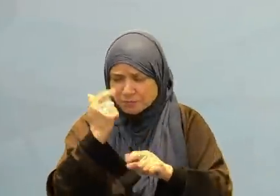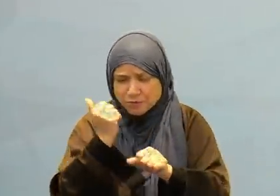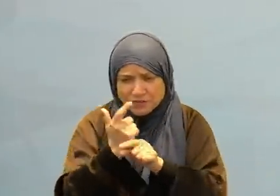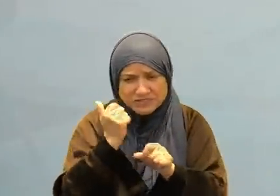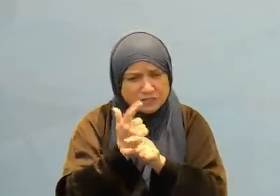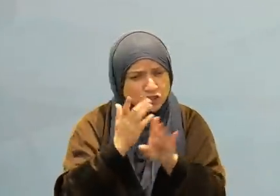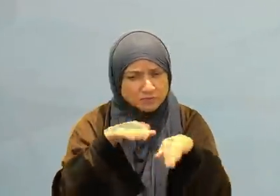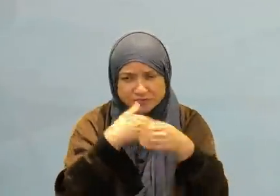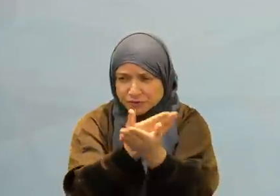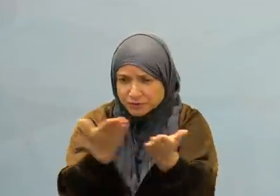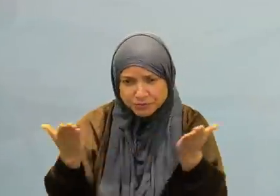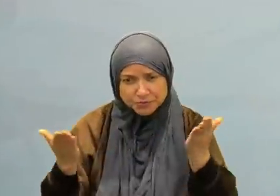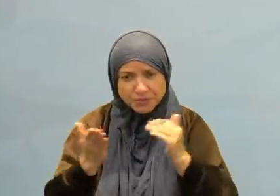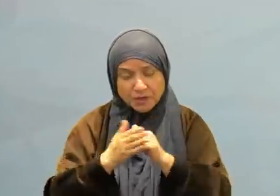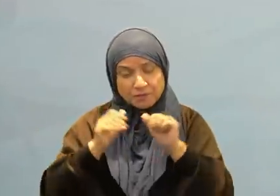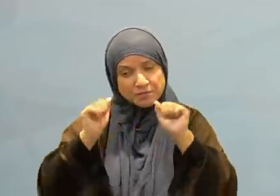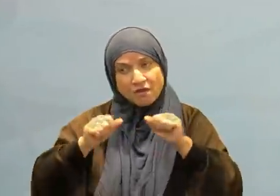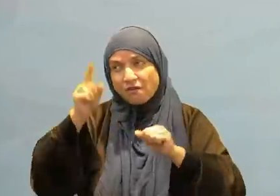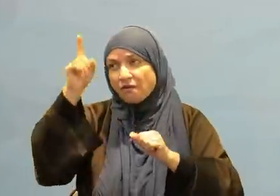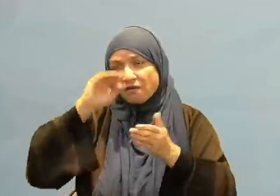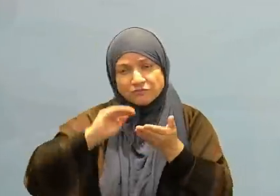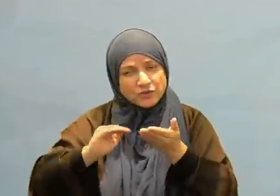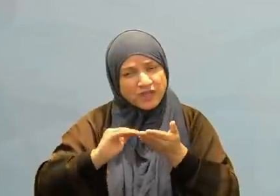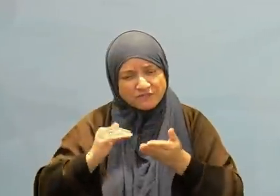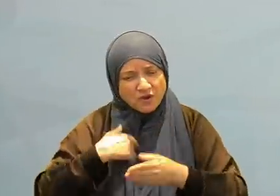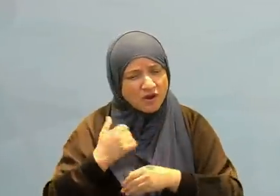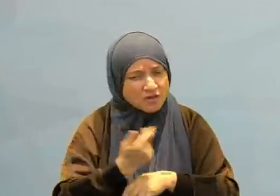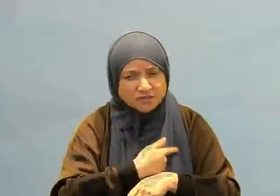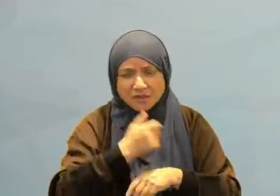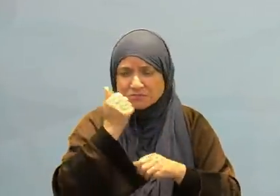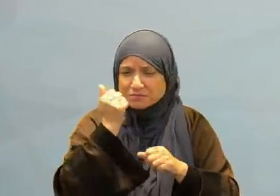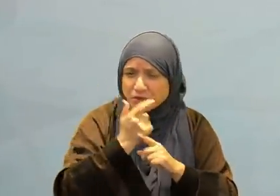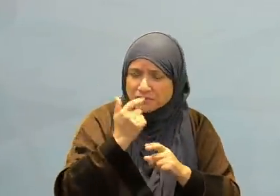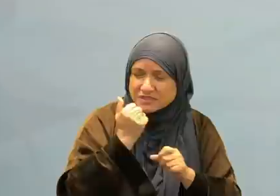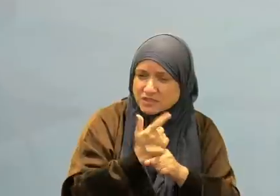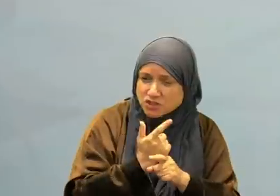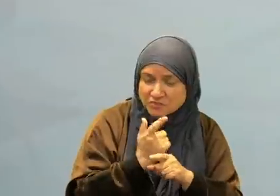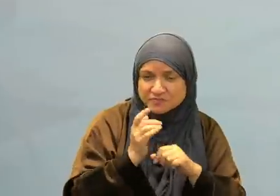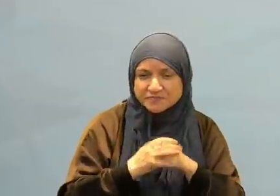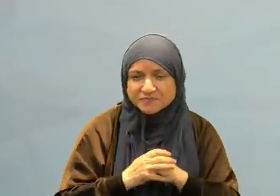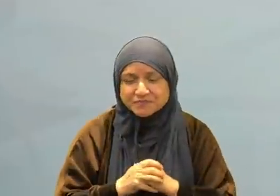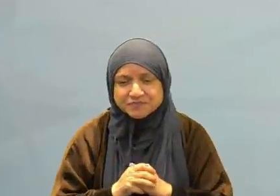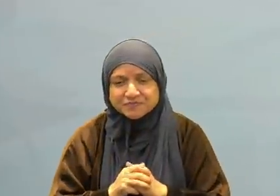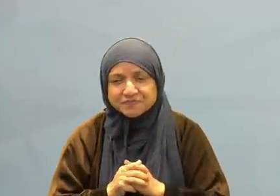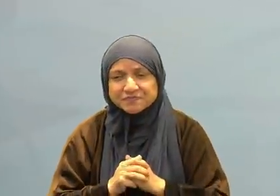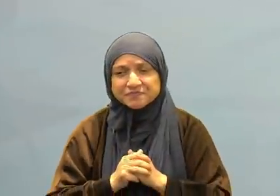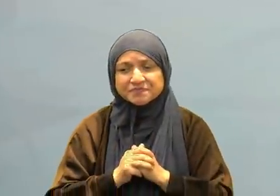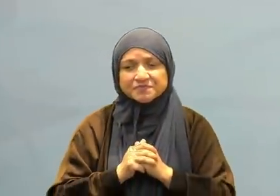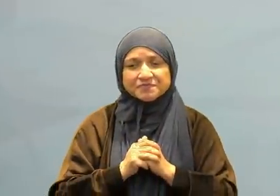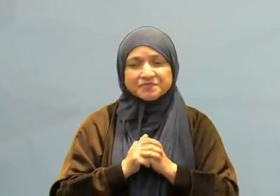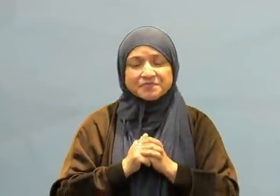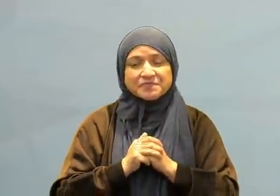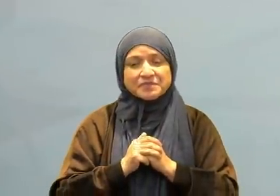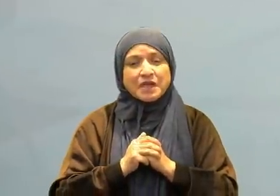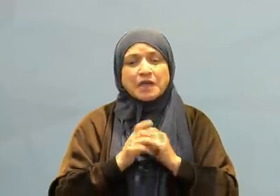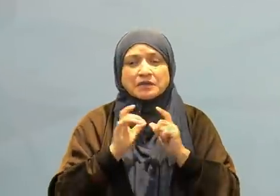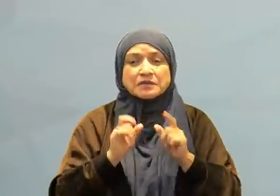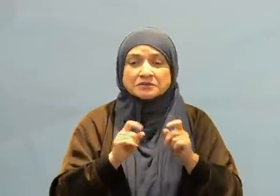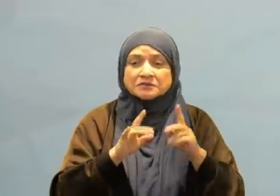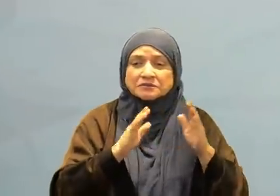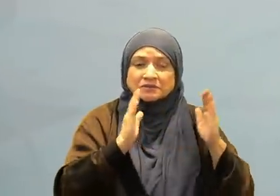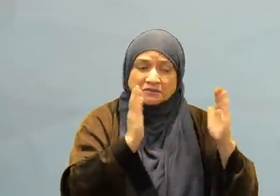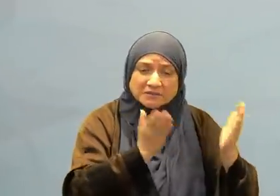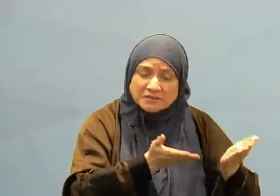قريب مجيب دعوات اللهم اغفر لنا وارحمنا واعف عنا ولا تعذبنا ربنا ظلمنا أنفسنا وإن لم تغفر